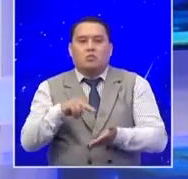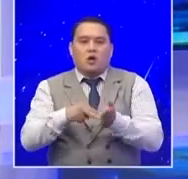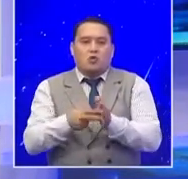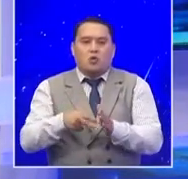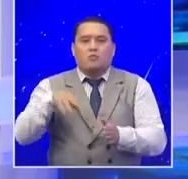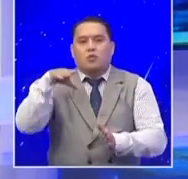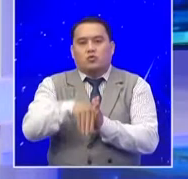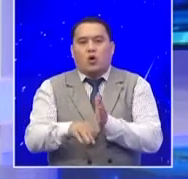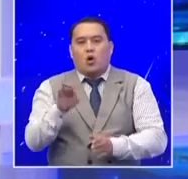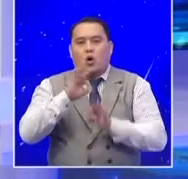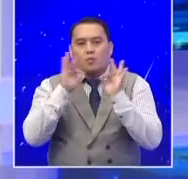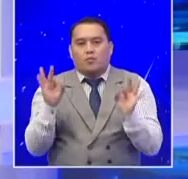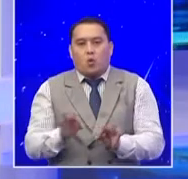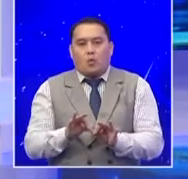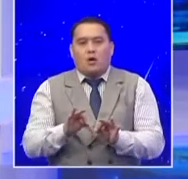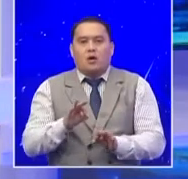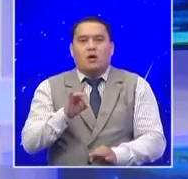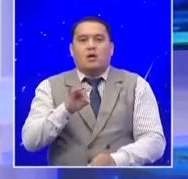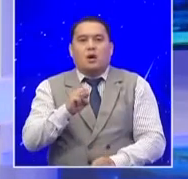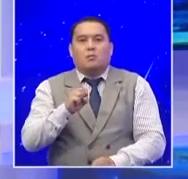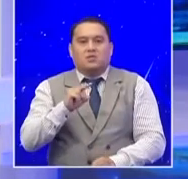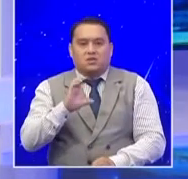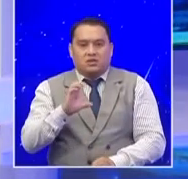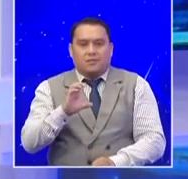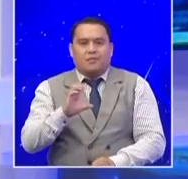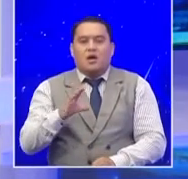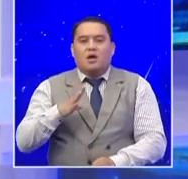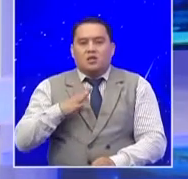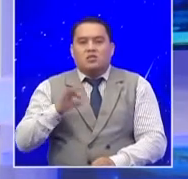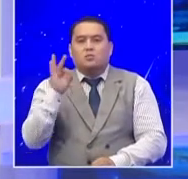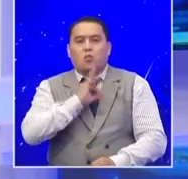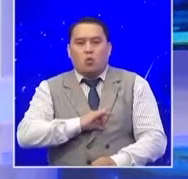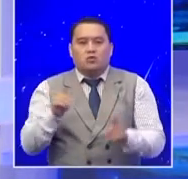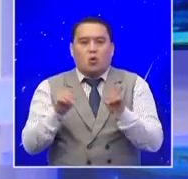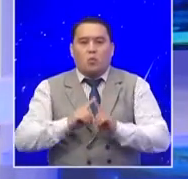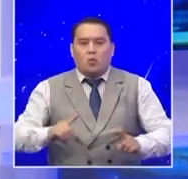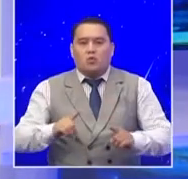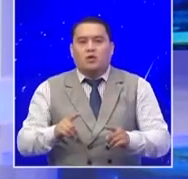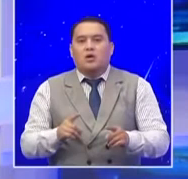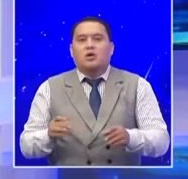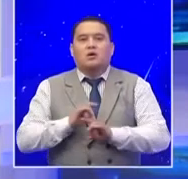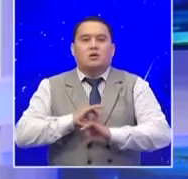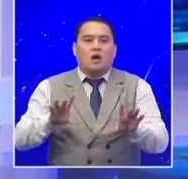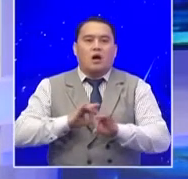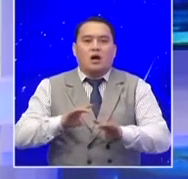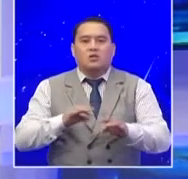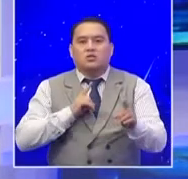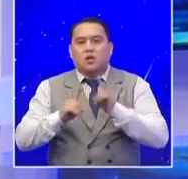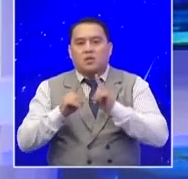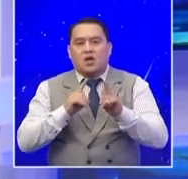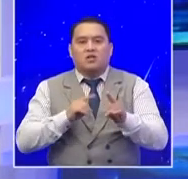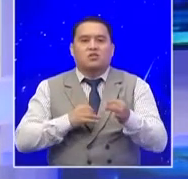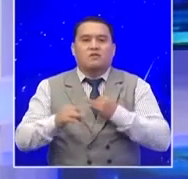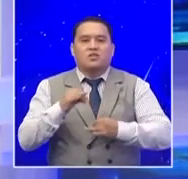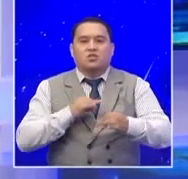в промышленных объемах выращивать озимый рапс. О его преимуществах и особенностях фермерам области рассказали в ходе семинар-совещания